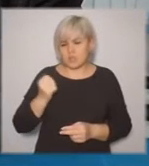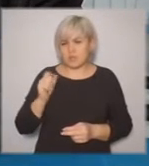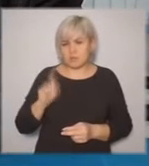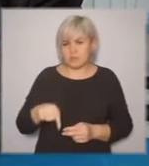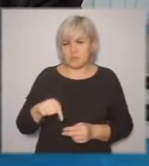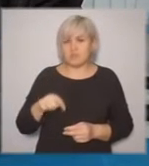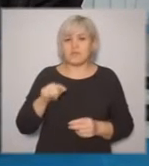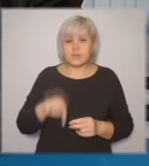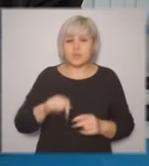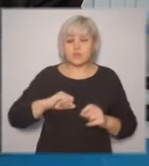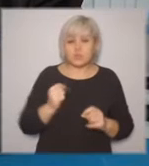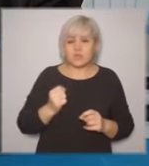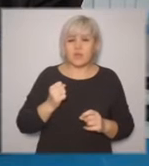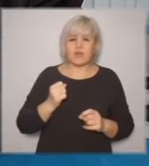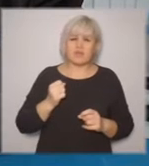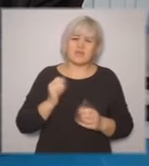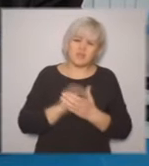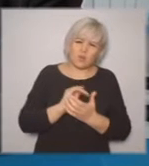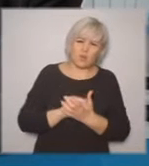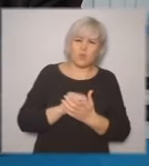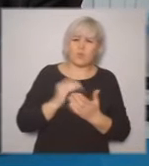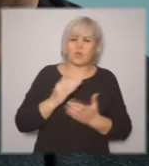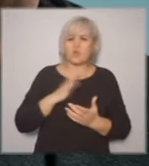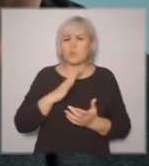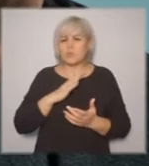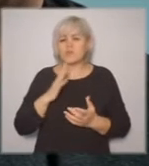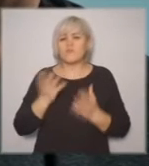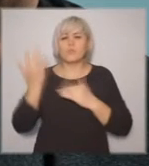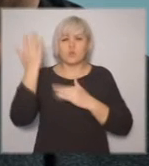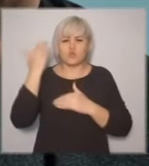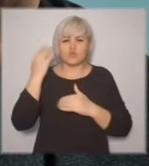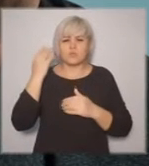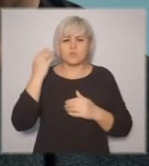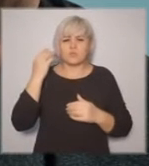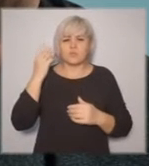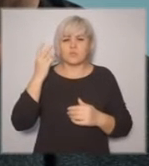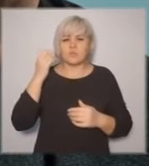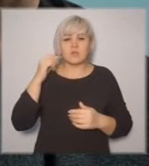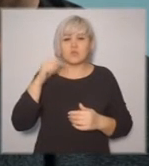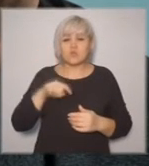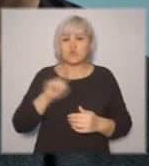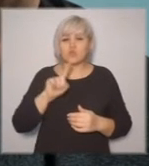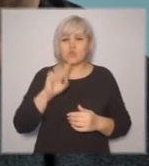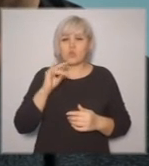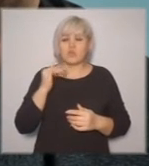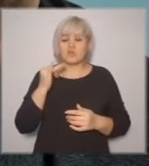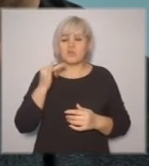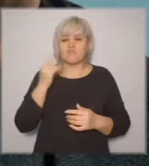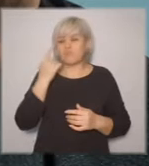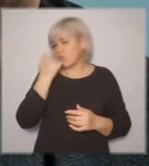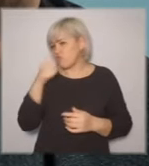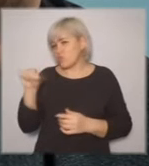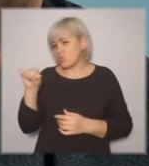которые были в прошлом, не то, что они отвернулись, но как-то так в жизни получилось, что